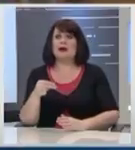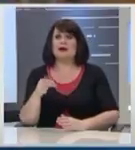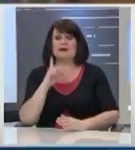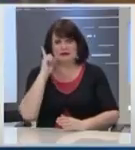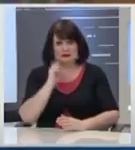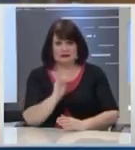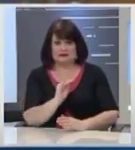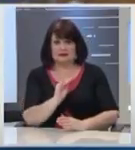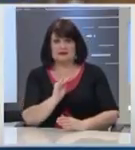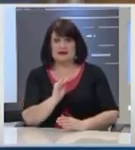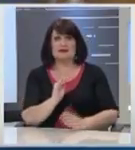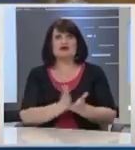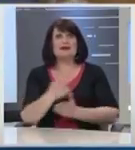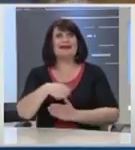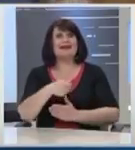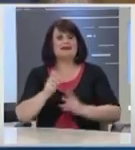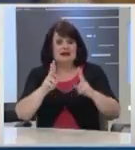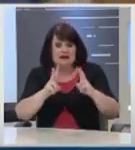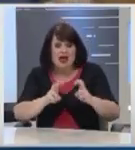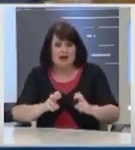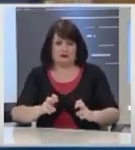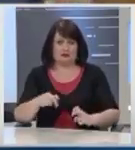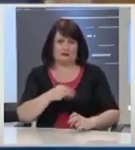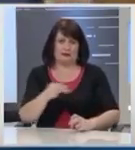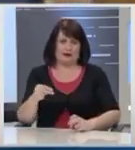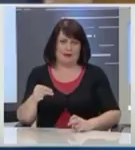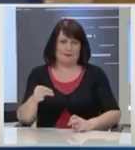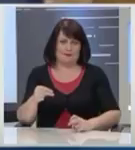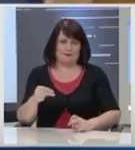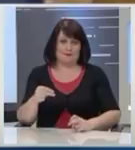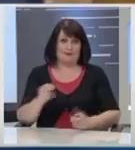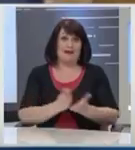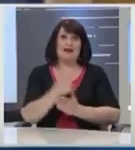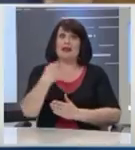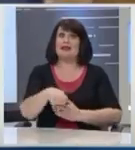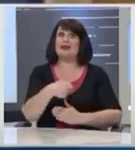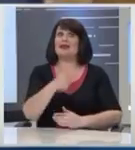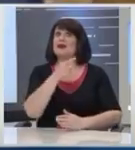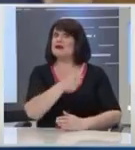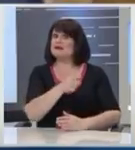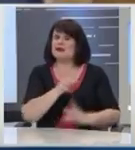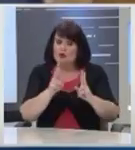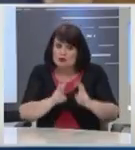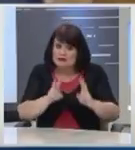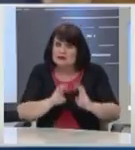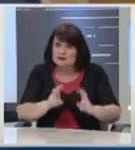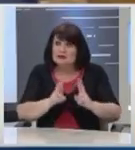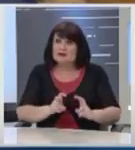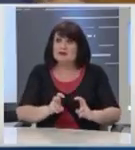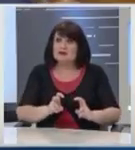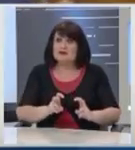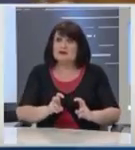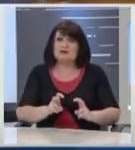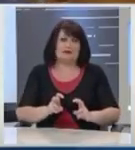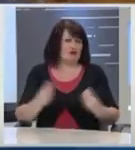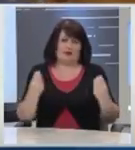γνωρίζετε, διερευνάται από τη δικαιοσύνη. Και σε μια υπόθεση που διερευνάται από τη δικαιοσύνη, νομίζω ότι είναι το λιγότερο